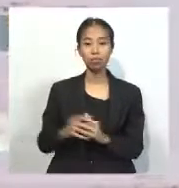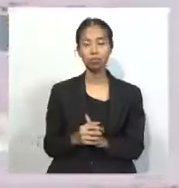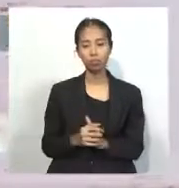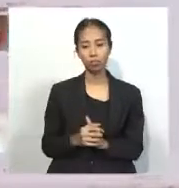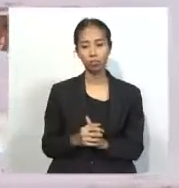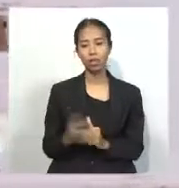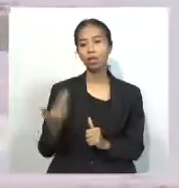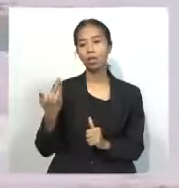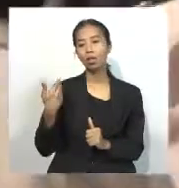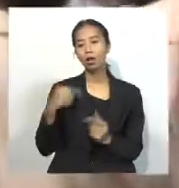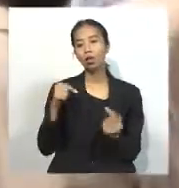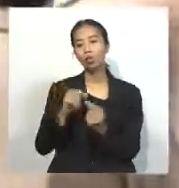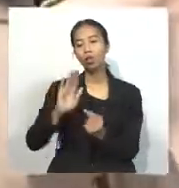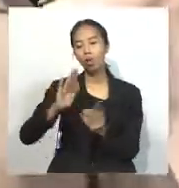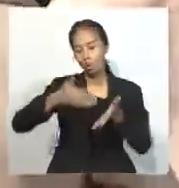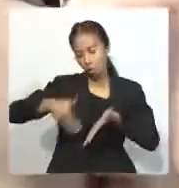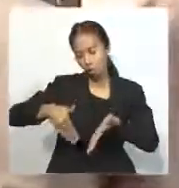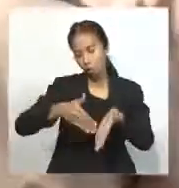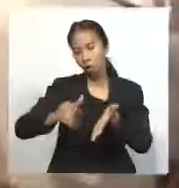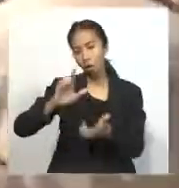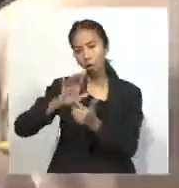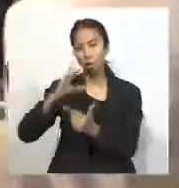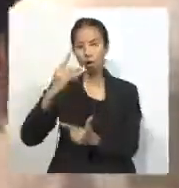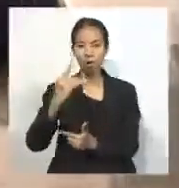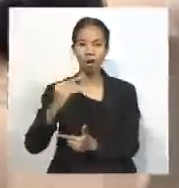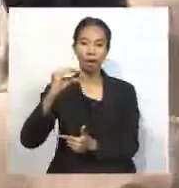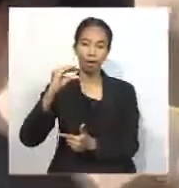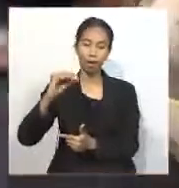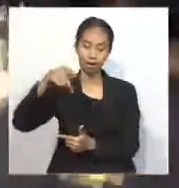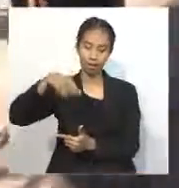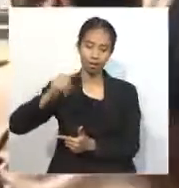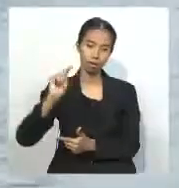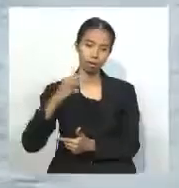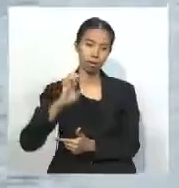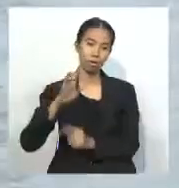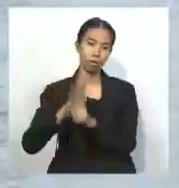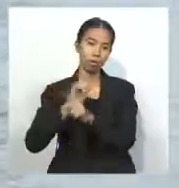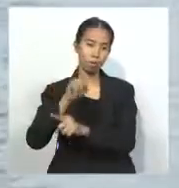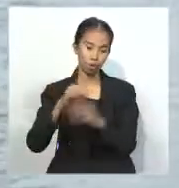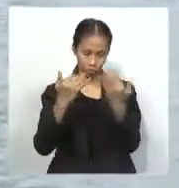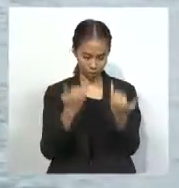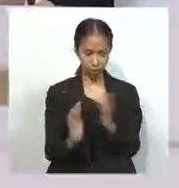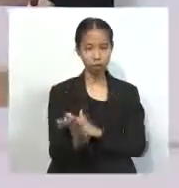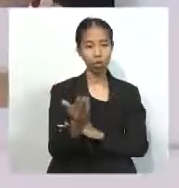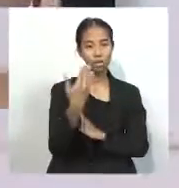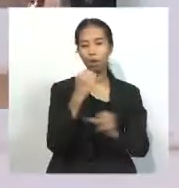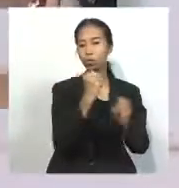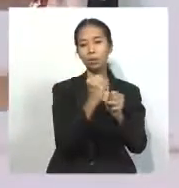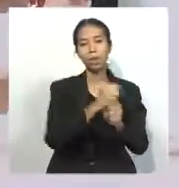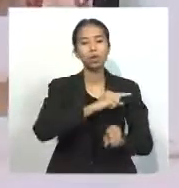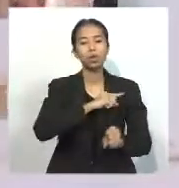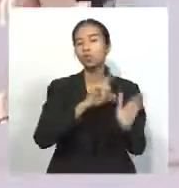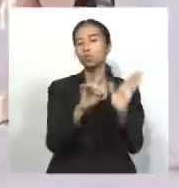พระราชดำริตำบลทรงคะนองอำเภอพระประแดงซึ่งเป็นจุดสุดท้ายสำหรับภารกิจในช่วงเช้าของวันนี้ค่ะ